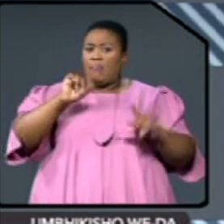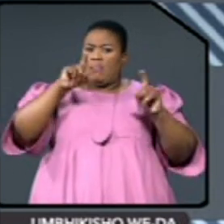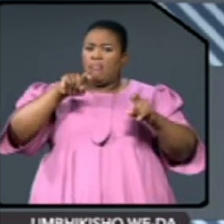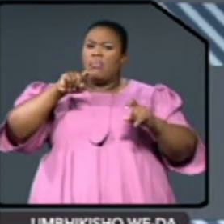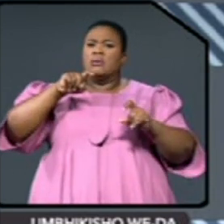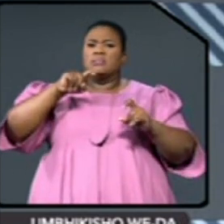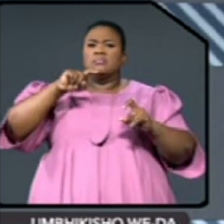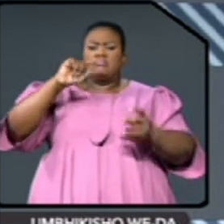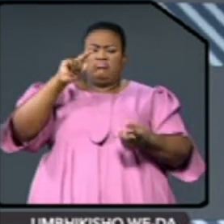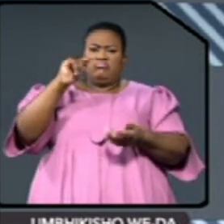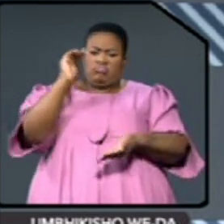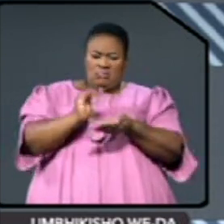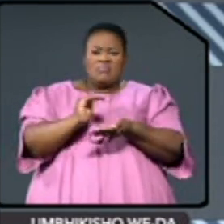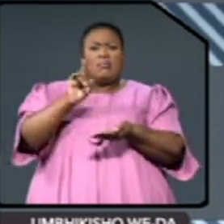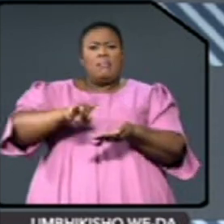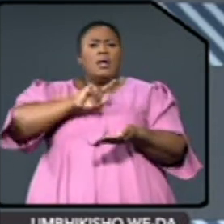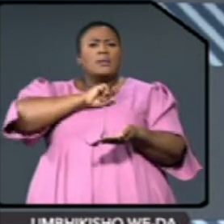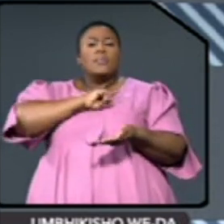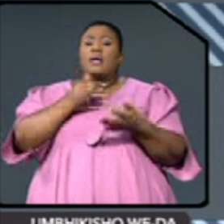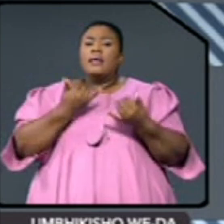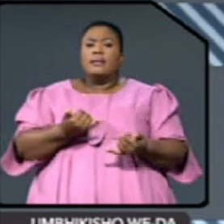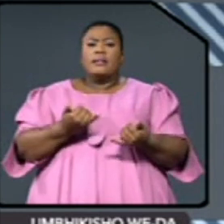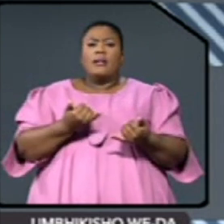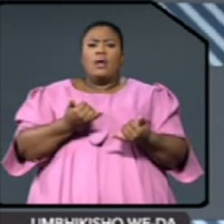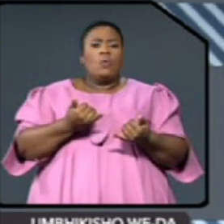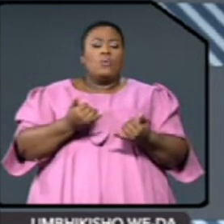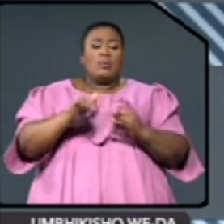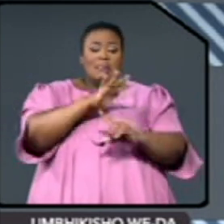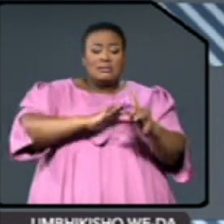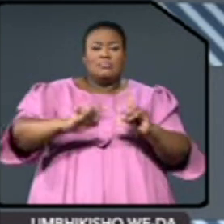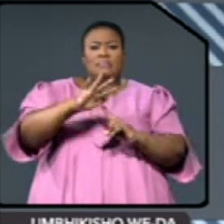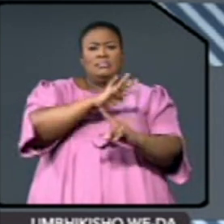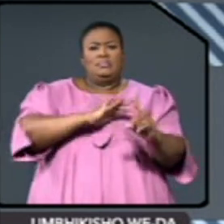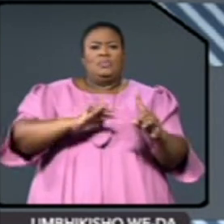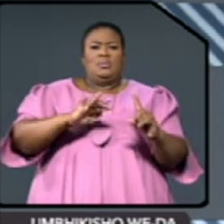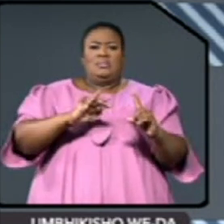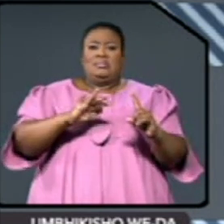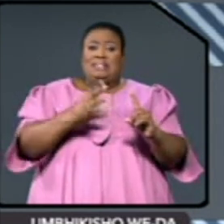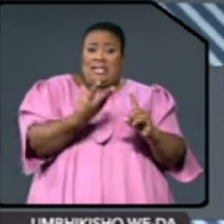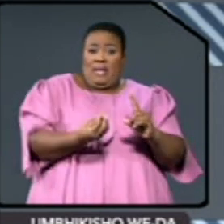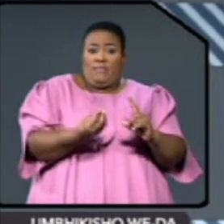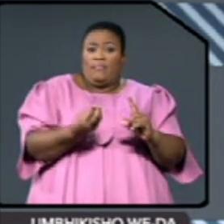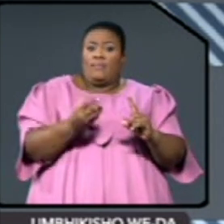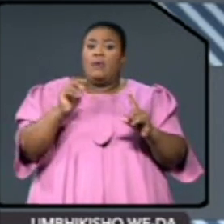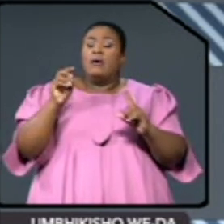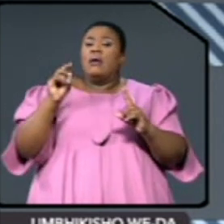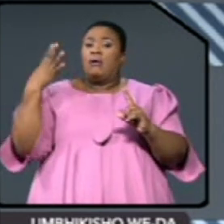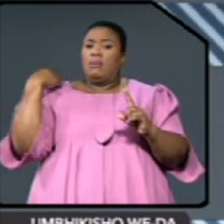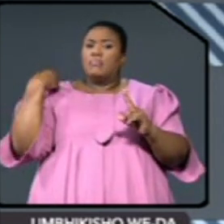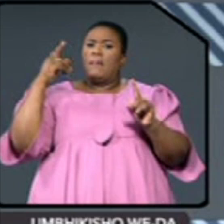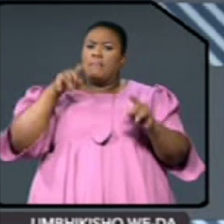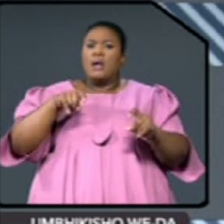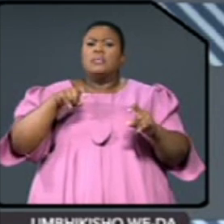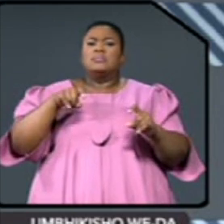ngoba vele ke njengoba sikule simo ongqongqoshe fana ngabe baphila nabantu, hayi ngoba hayi ukuthi baphile endaweni thizeni